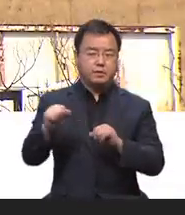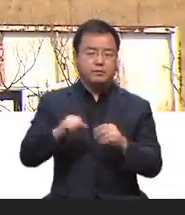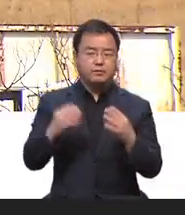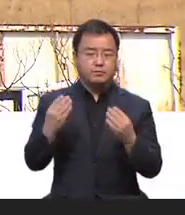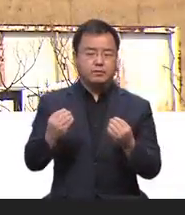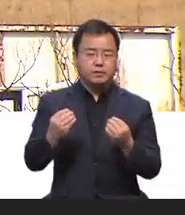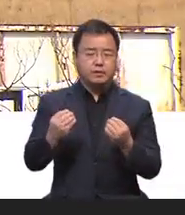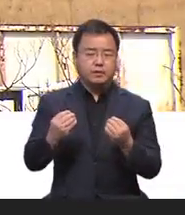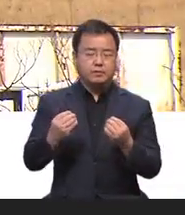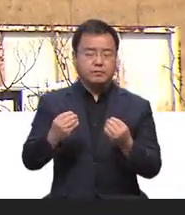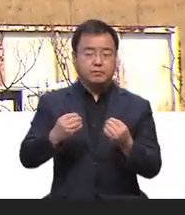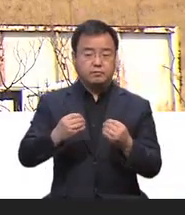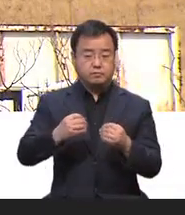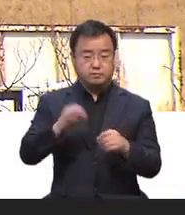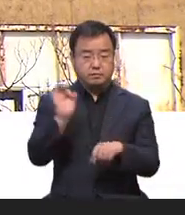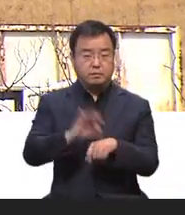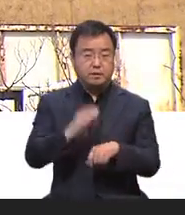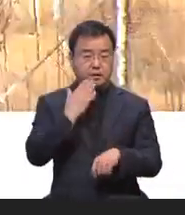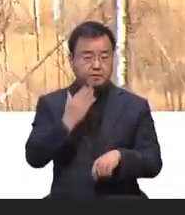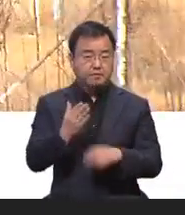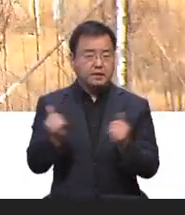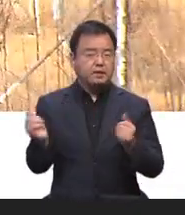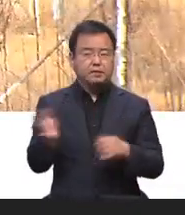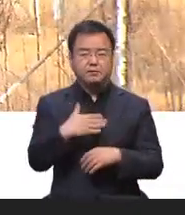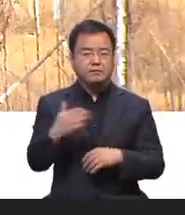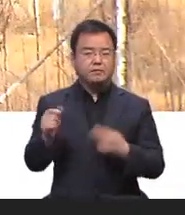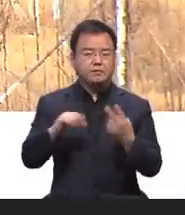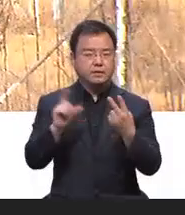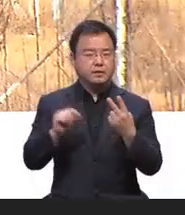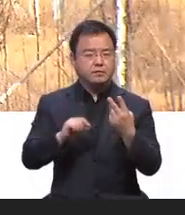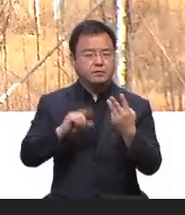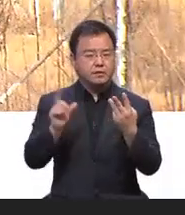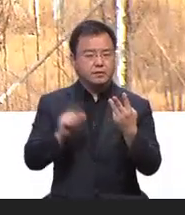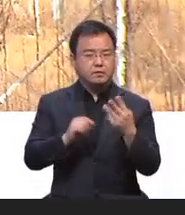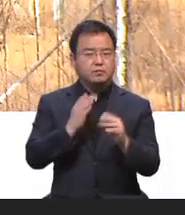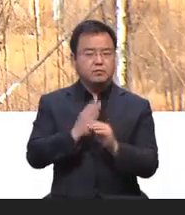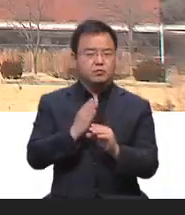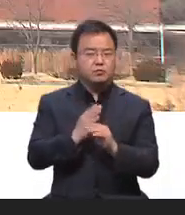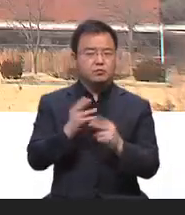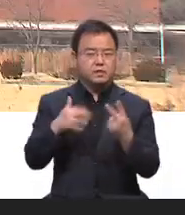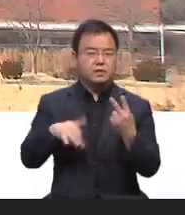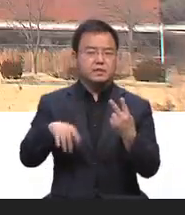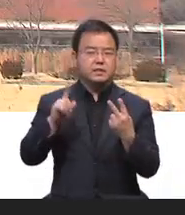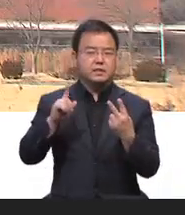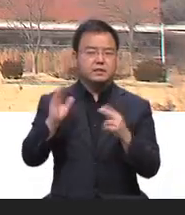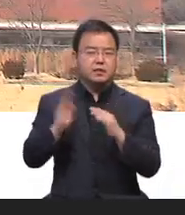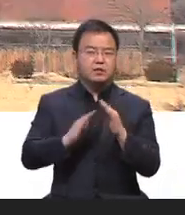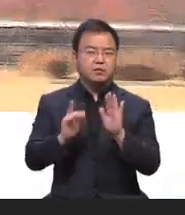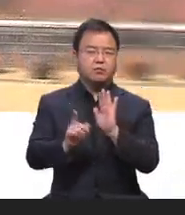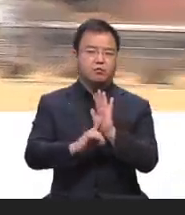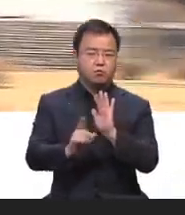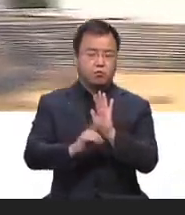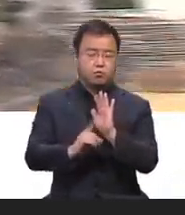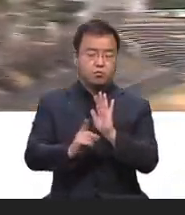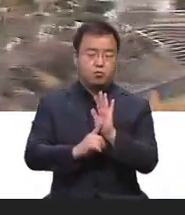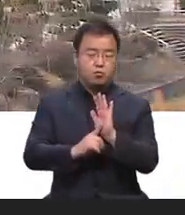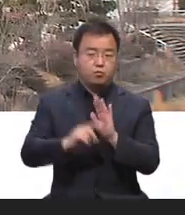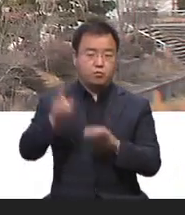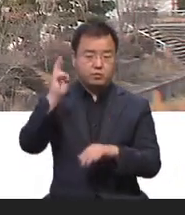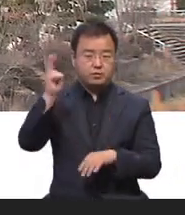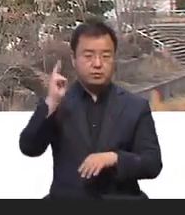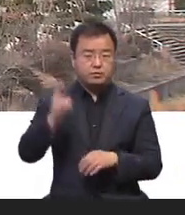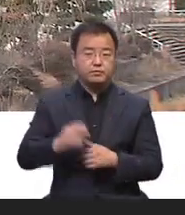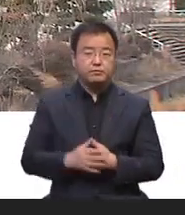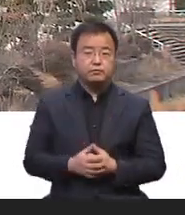할까요 케 이 여해 아예 하나의 첫째는 a2k 공고